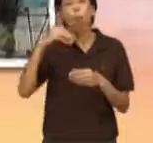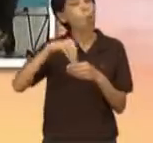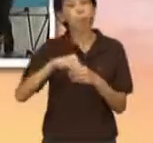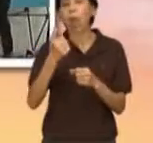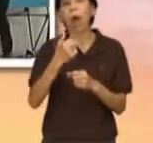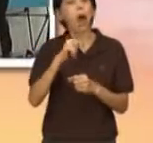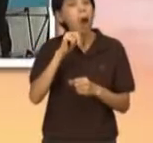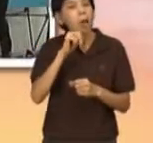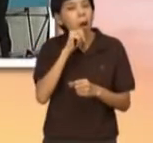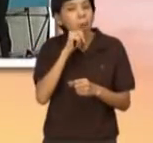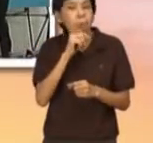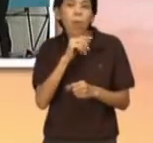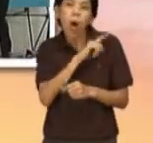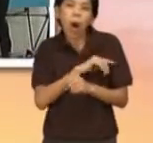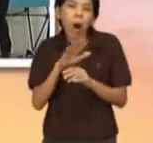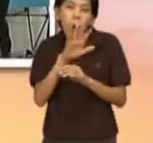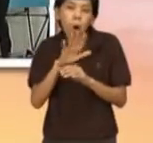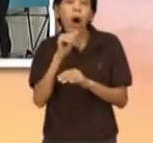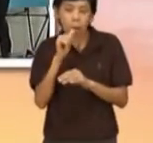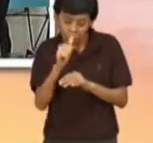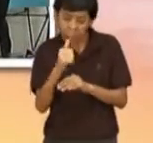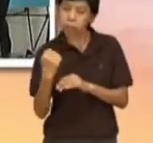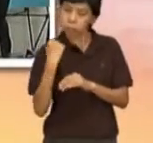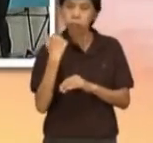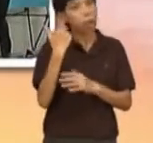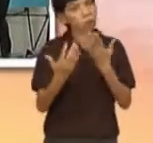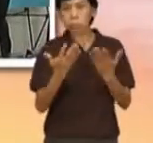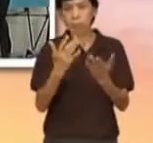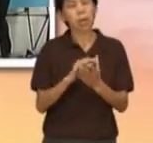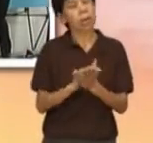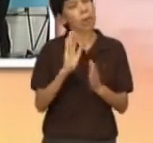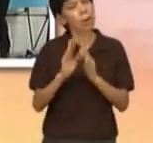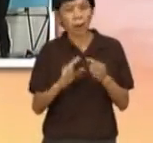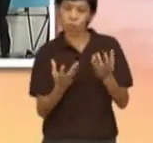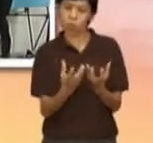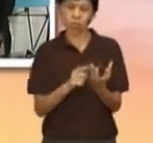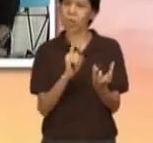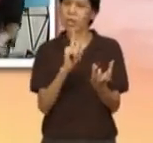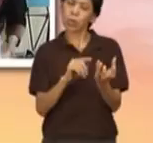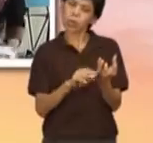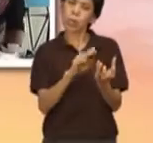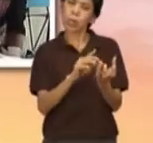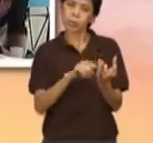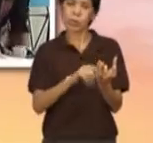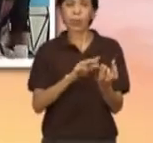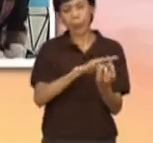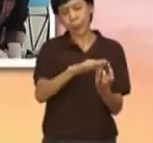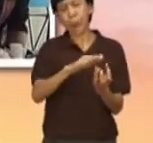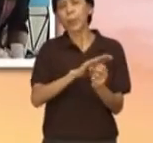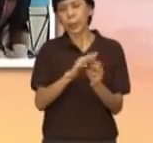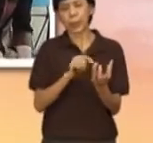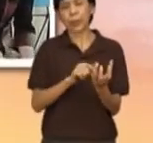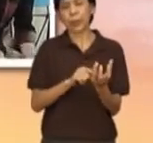ลยนะคะ โอเคค่ะเยอะไหมคะ ประมาณสักหนึ่งถ้วย หนึ่งถ้วย หนึ่งถ้วยตวง ค่ะหนึ่งถ้วยตว